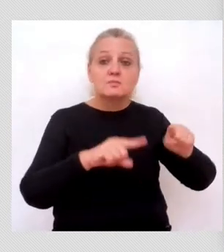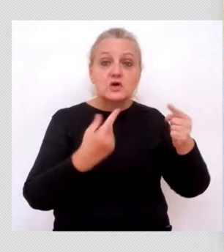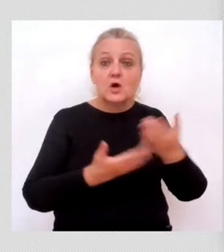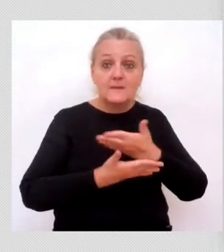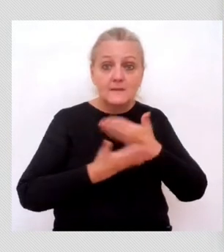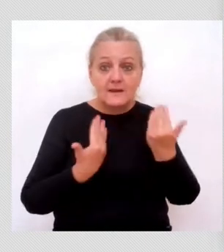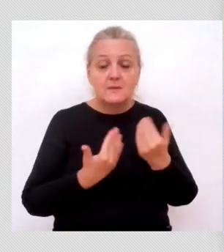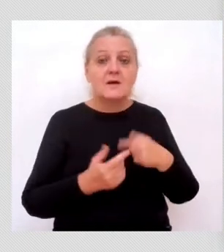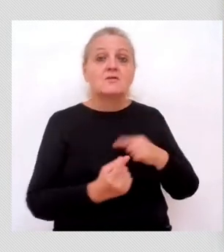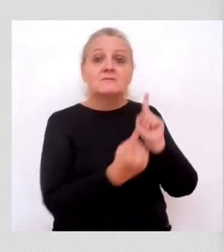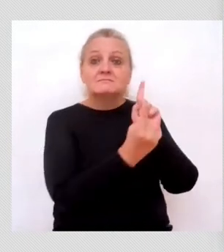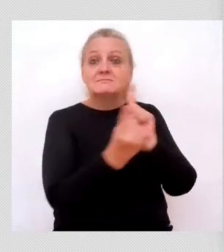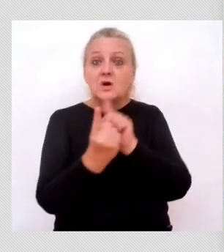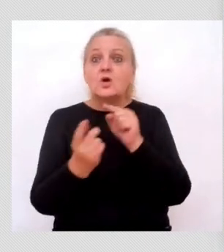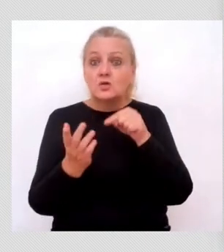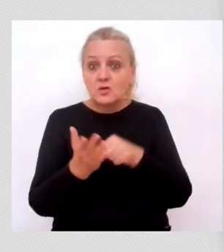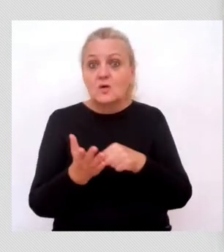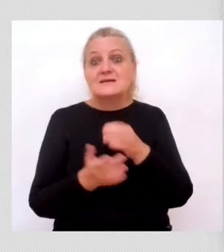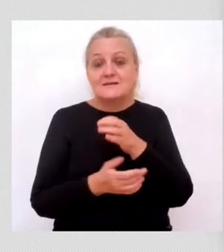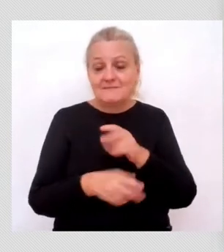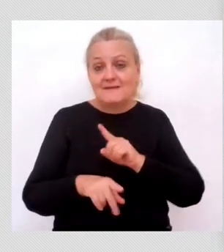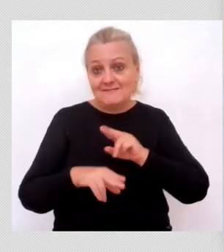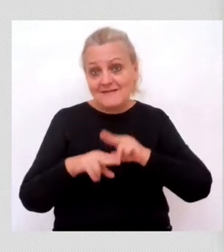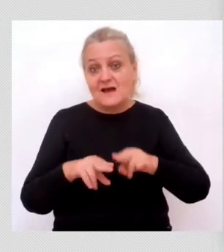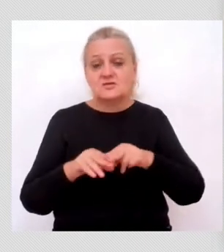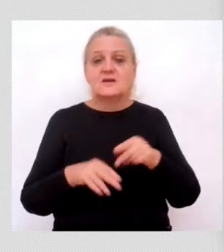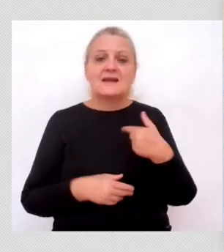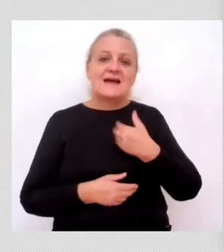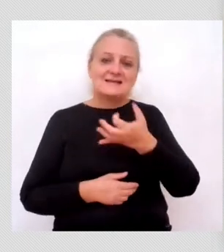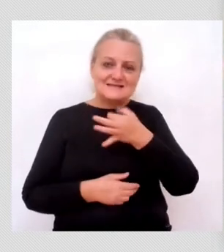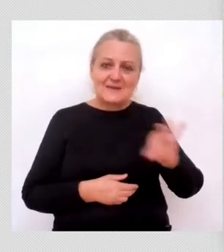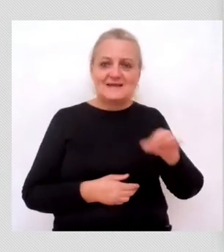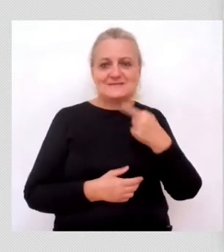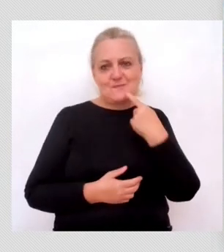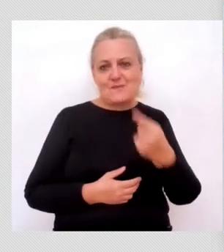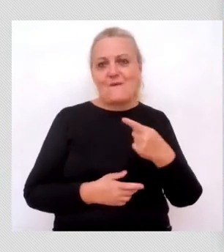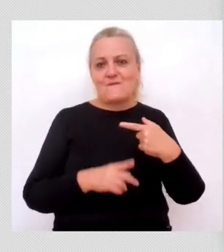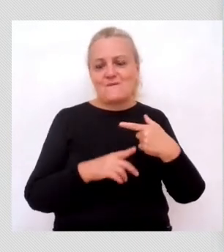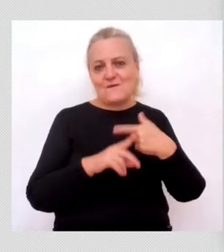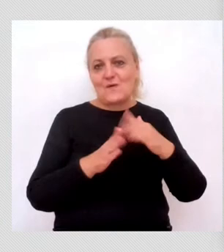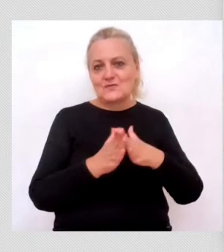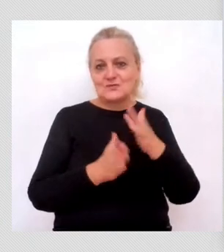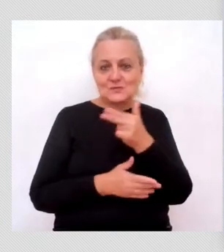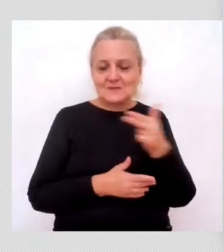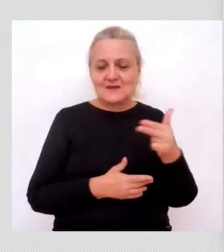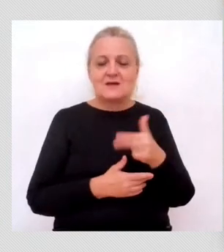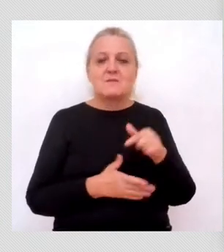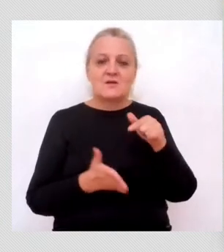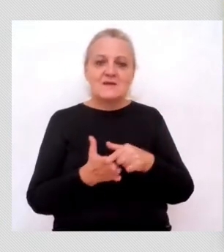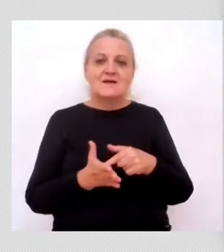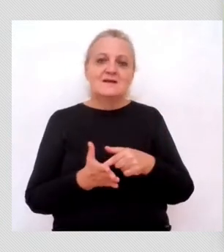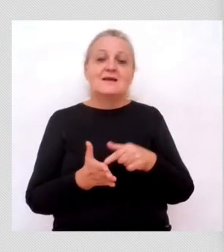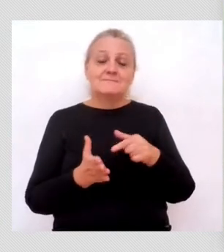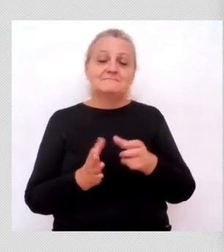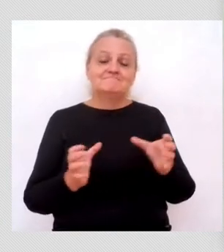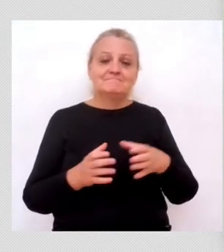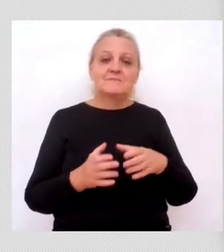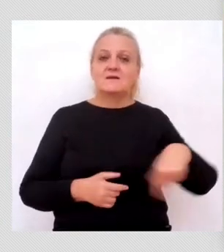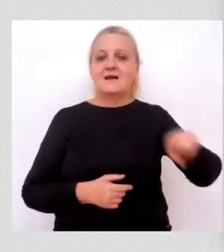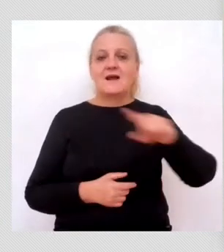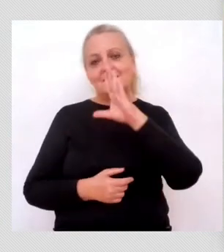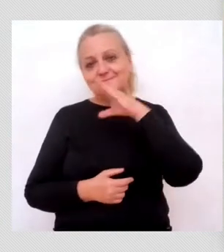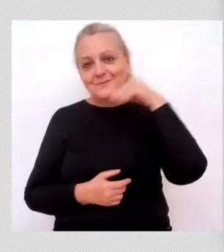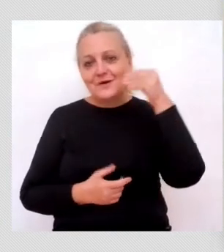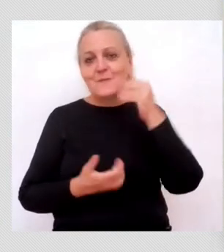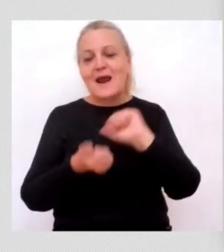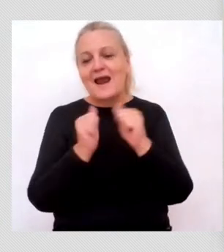z narzędzi. Ja specjalnie to powiedziałem, bo to jest prowokacyjne i to oczywiście w takim gronie musi wywołać albo uśmieszki,